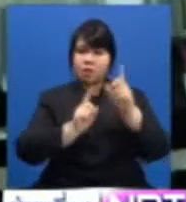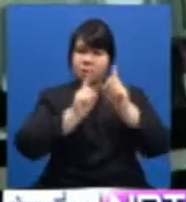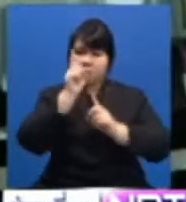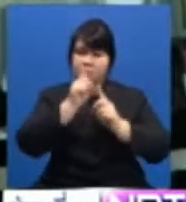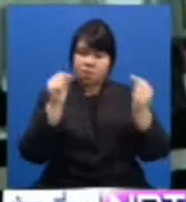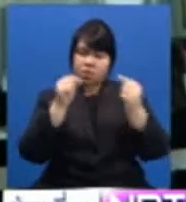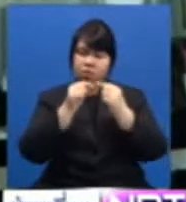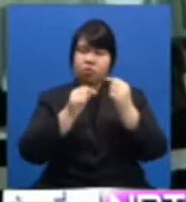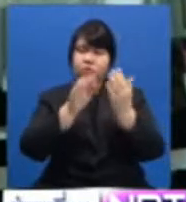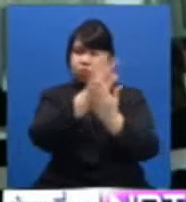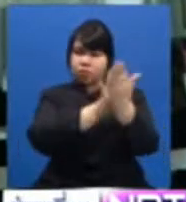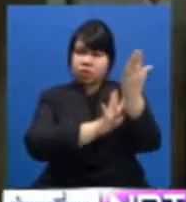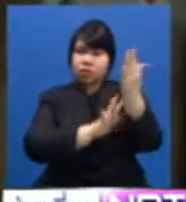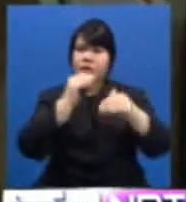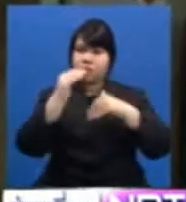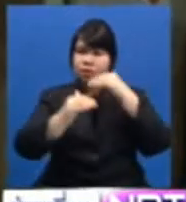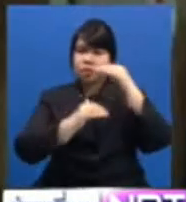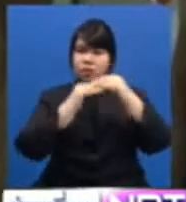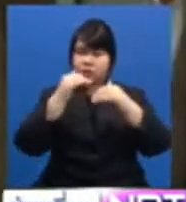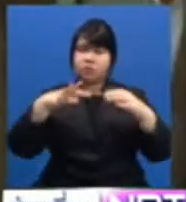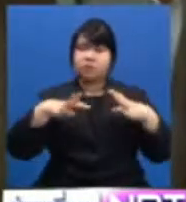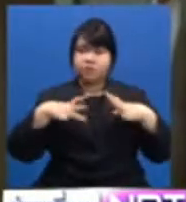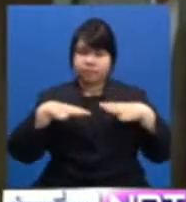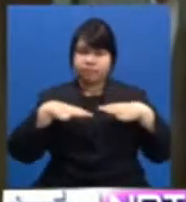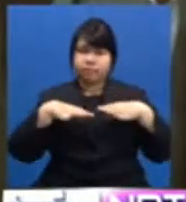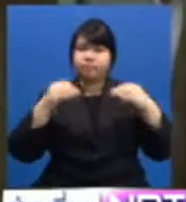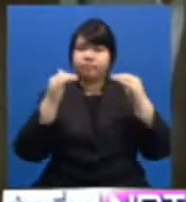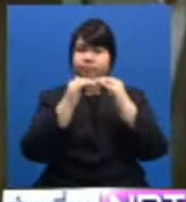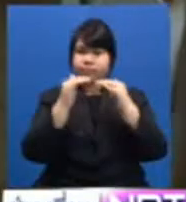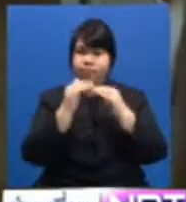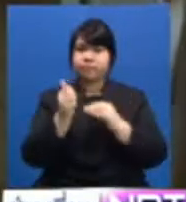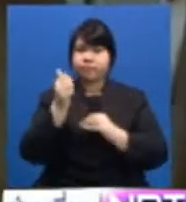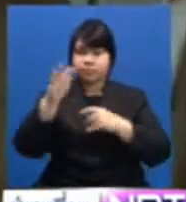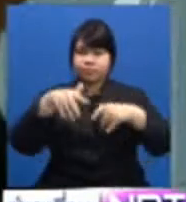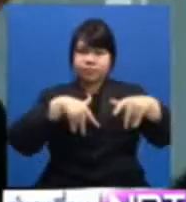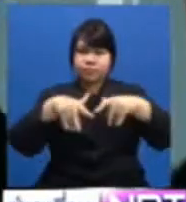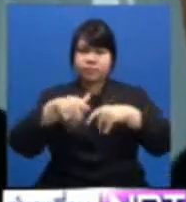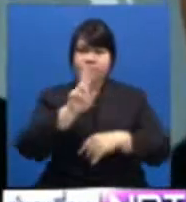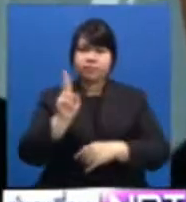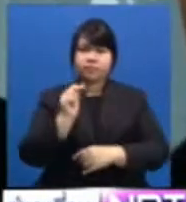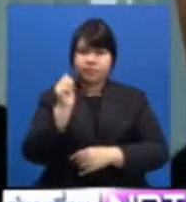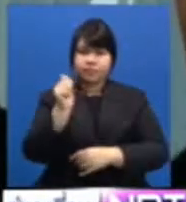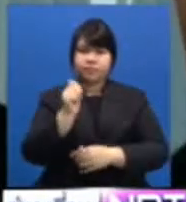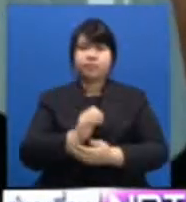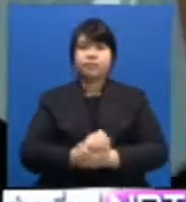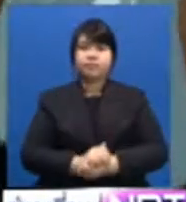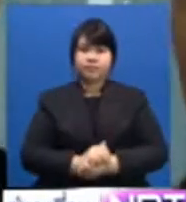นาประเทศเกิดเสรีภาพพื้นฐานเพื่อประชาชนทุกคน